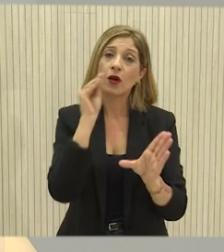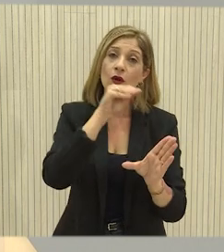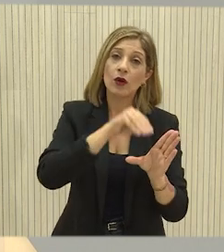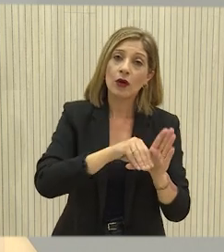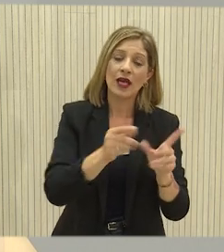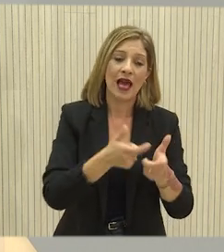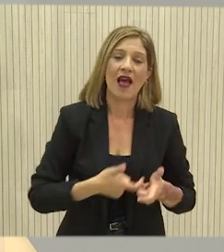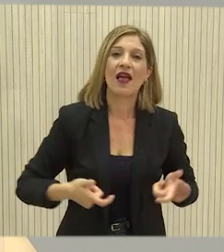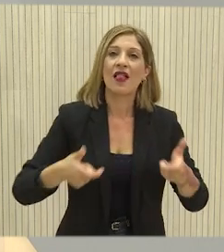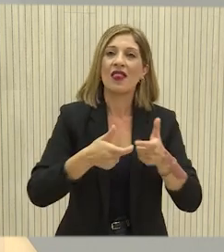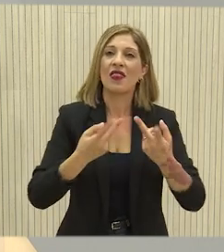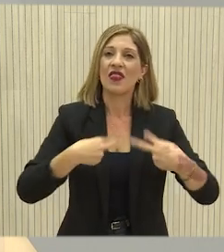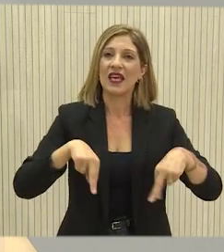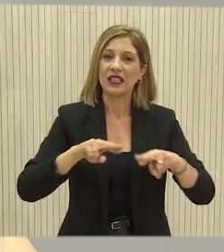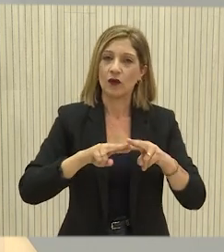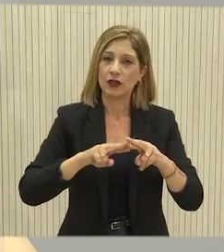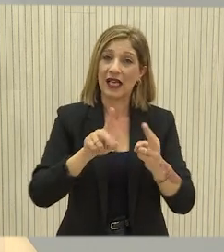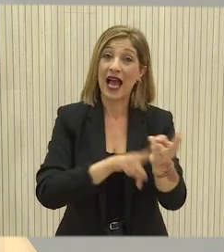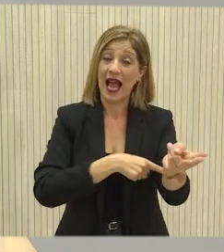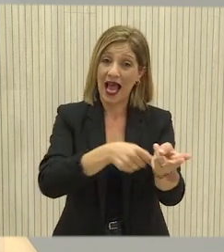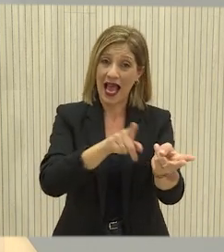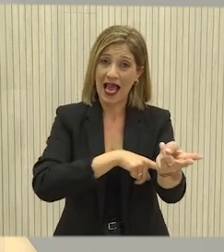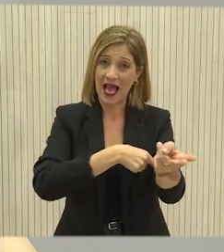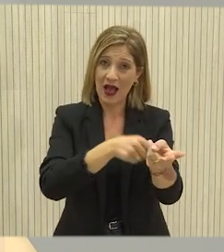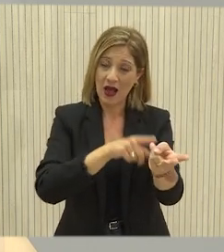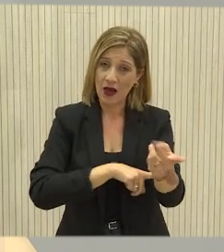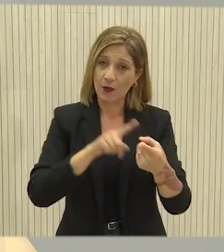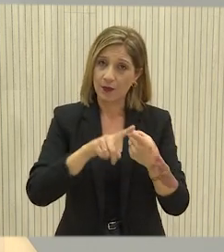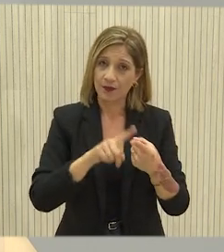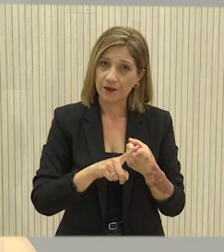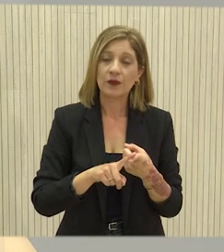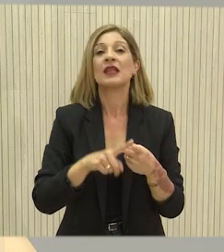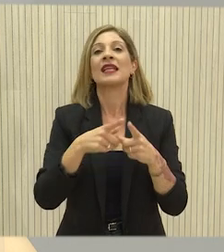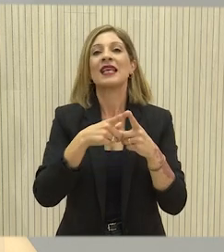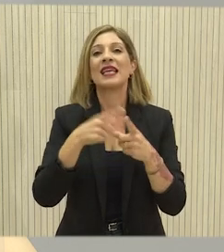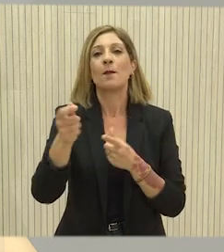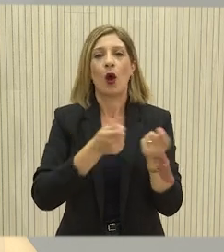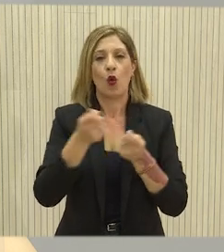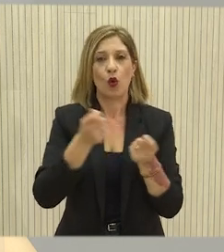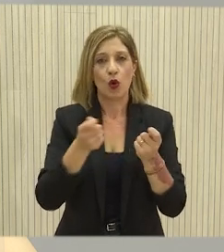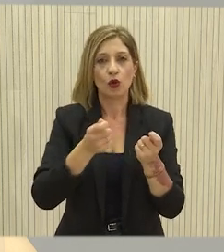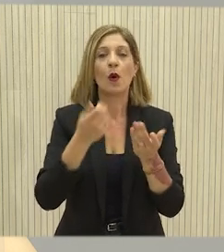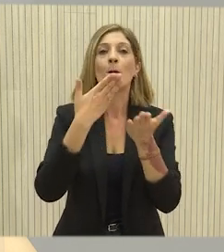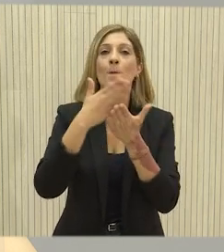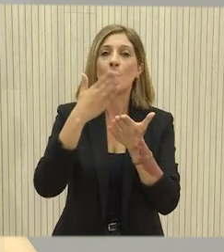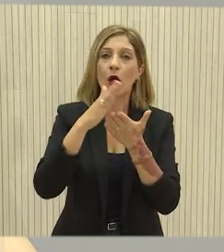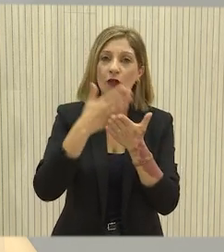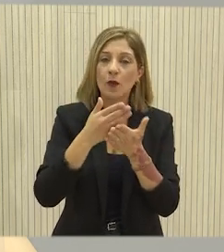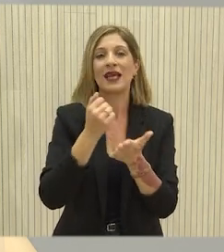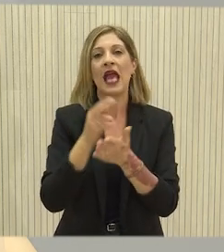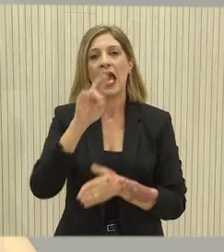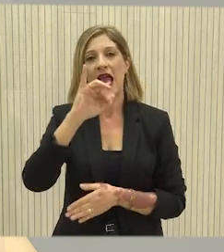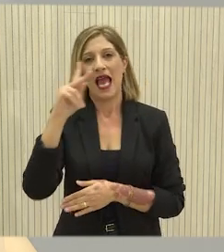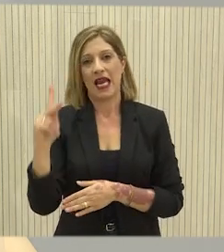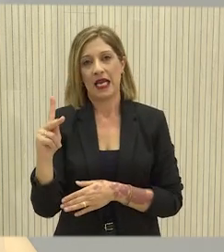στα διοικητικά συμβούλια της Αρχής Ηλεκτρισμού Κύπρου, του Κυπριακού Οργανισμού Κύπρου, του Πολεοδομικού Συμβουλίου και του Ραδιοφωνικού